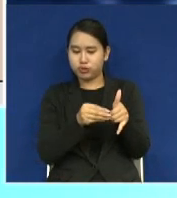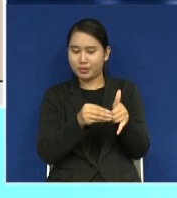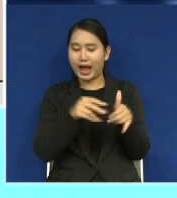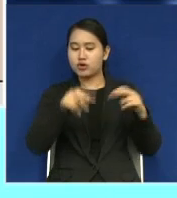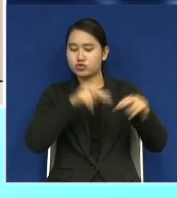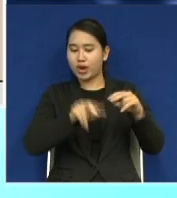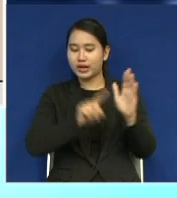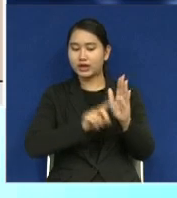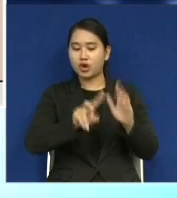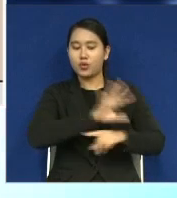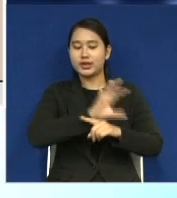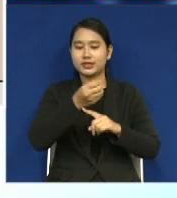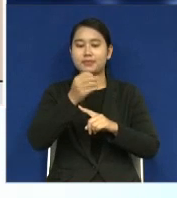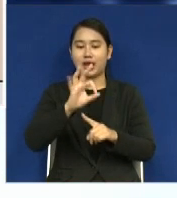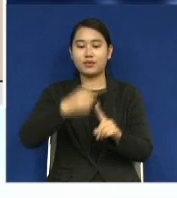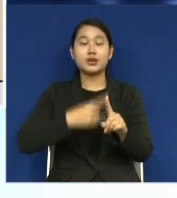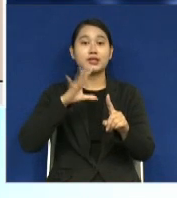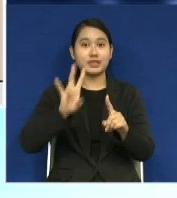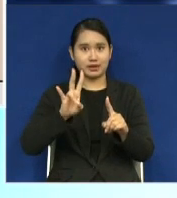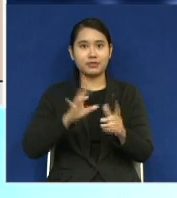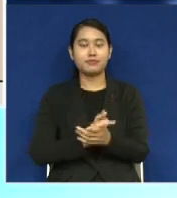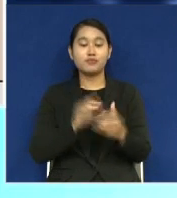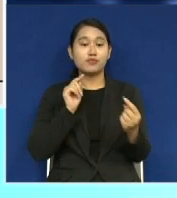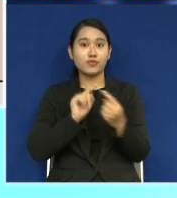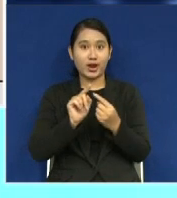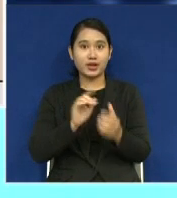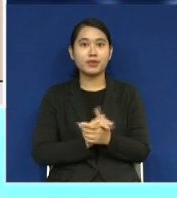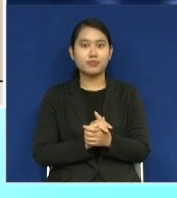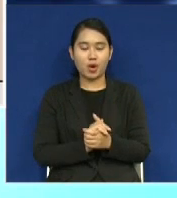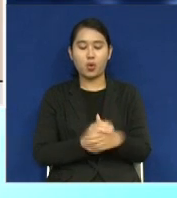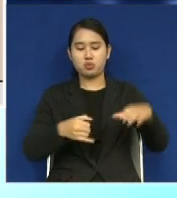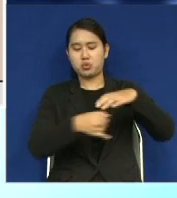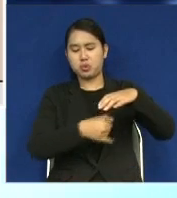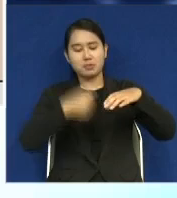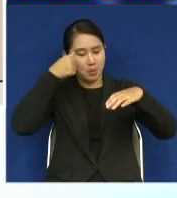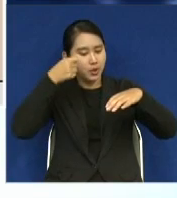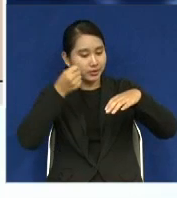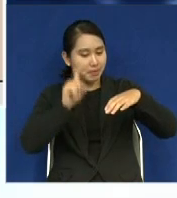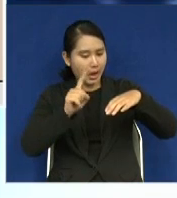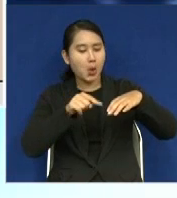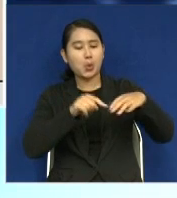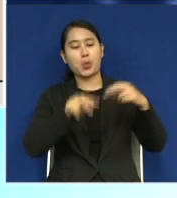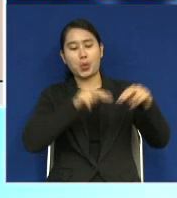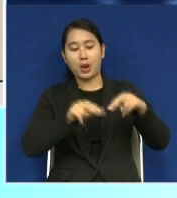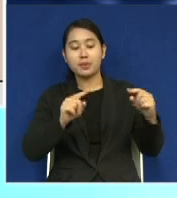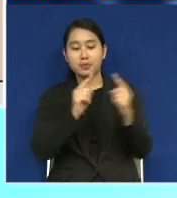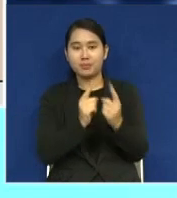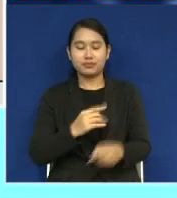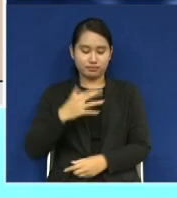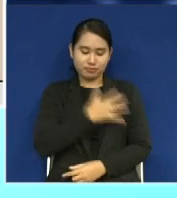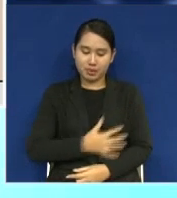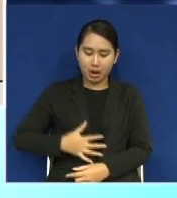นะคะในวันที่19กรกฎาคมซึ่งเป็นวันที่11ของการกักตัวค่ะโดยทั้ง2รายนี้นะคะไม่มีอา